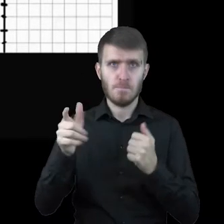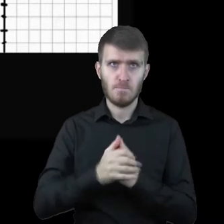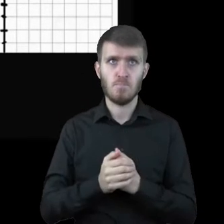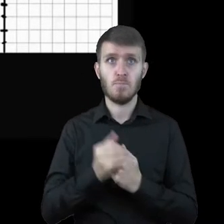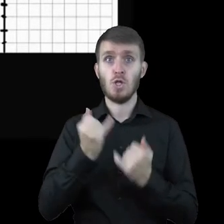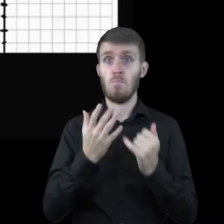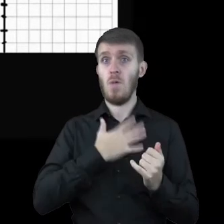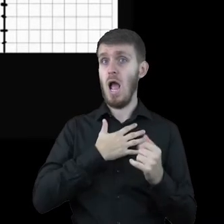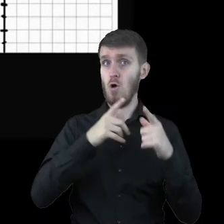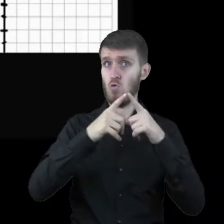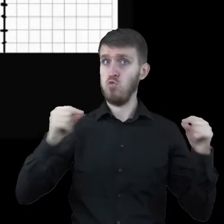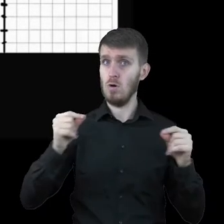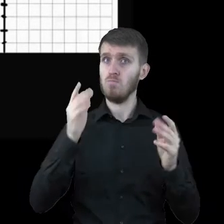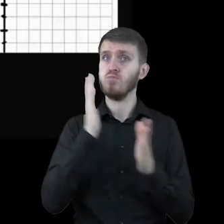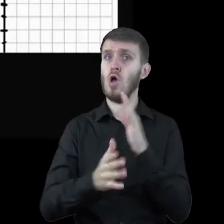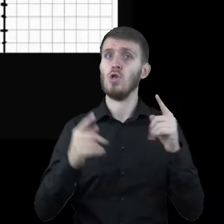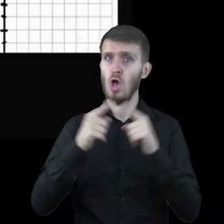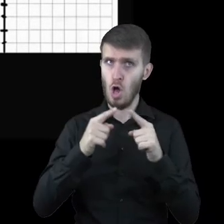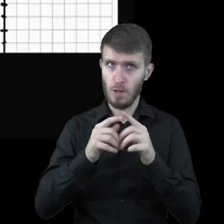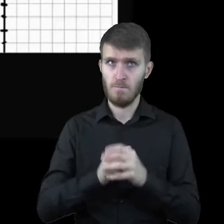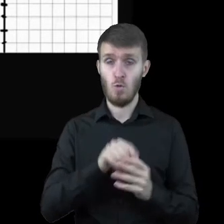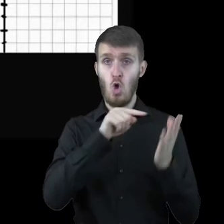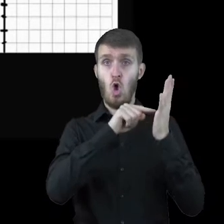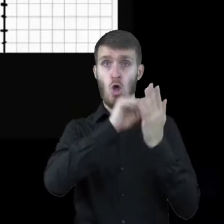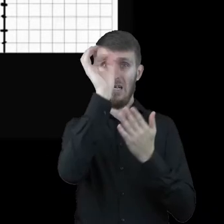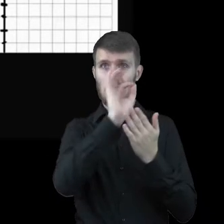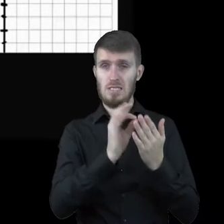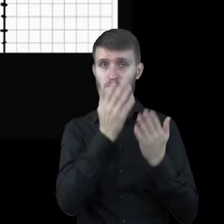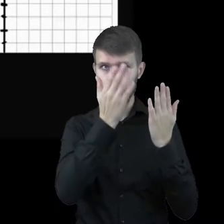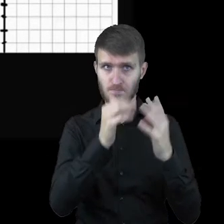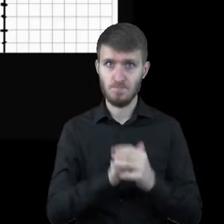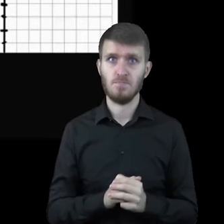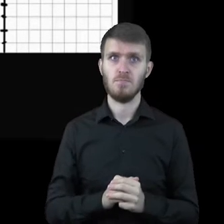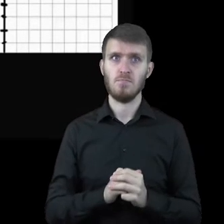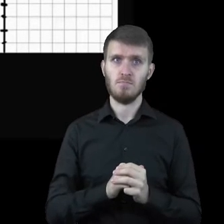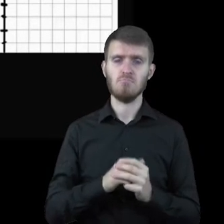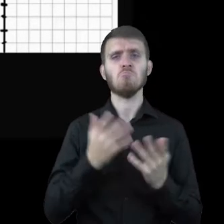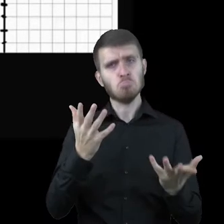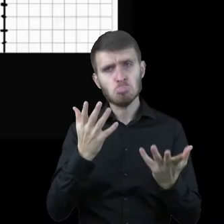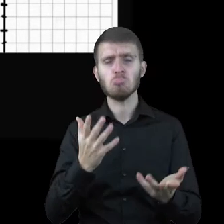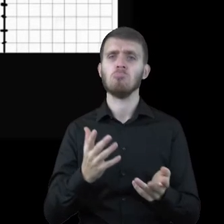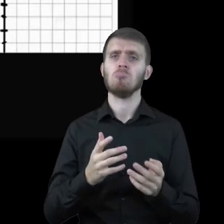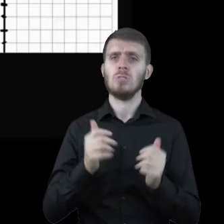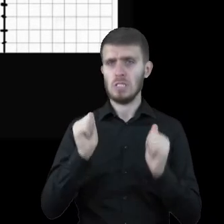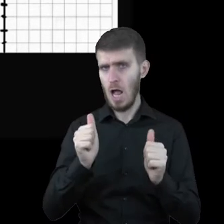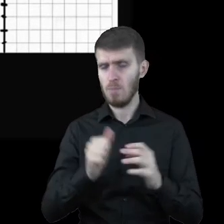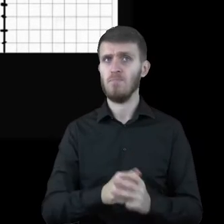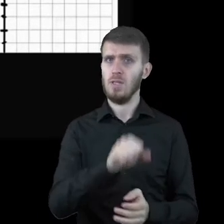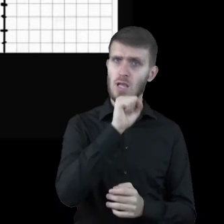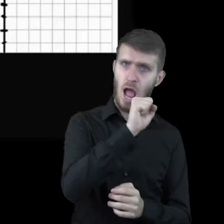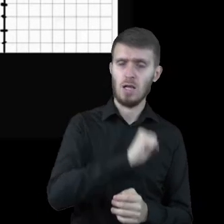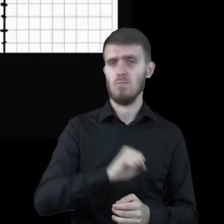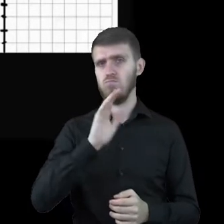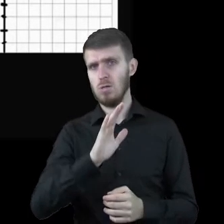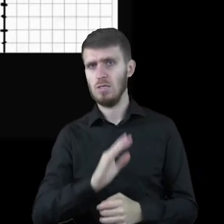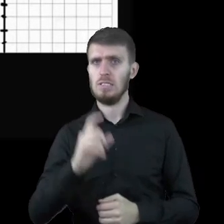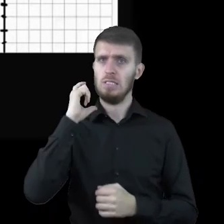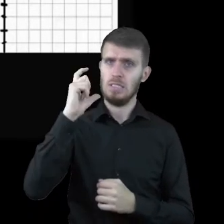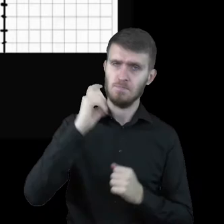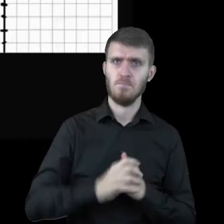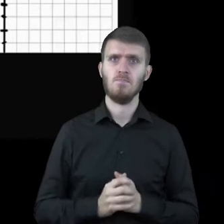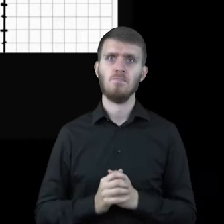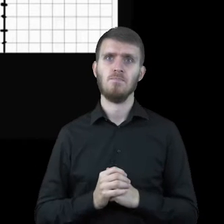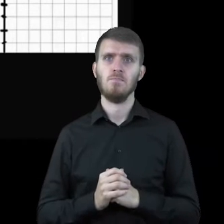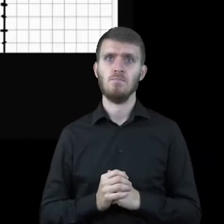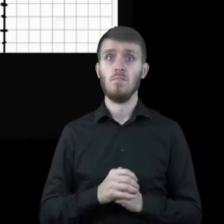mamy trójkąt prostokątny, to jest trójkąt prostokątny, no i standardowo